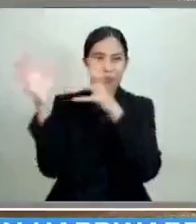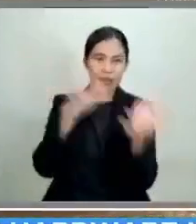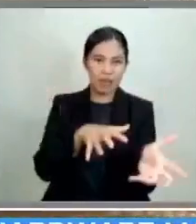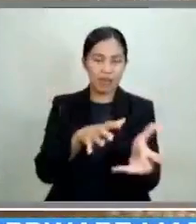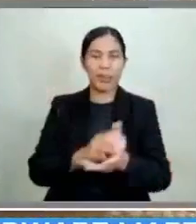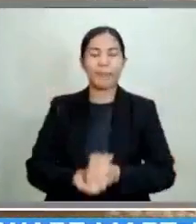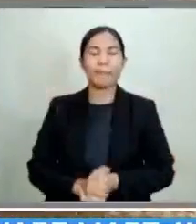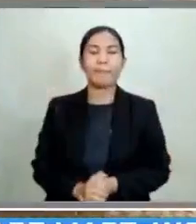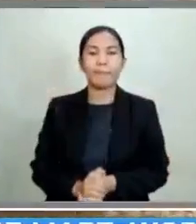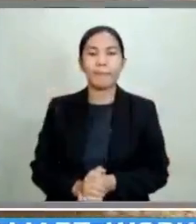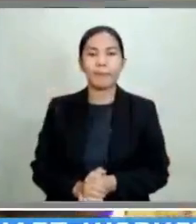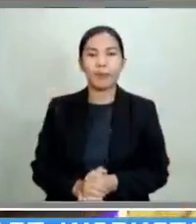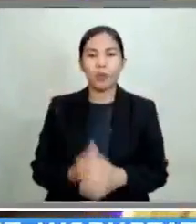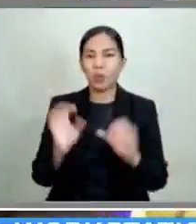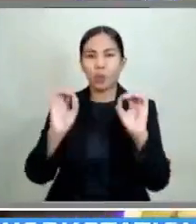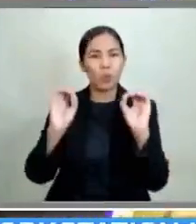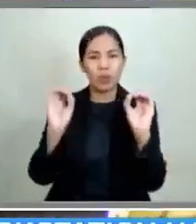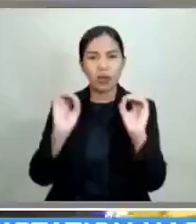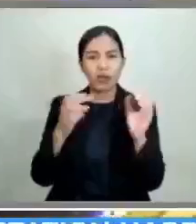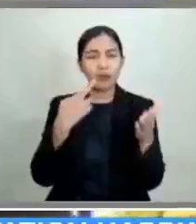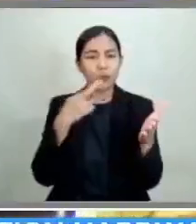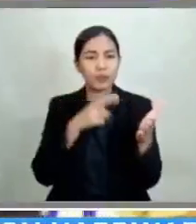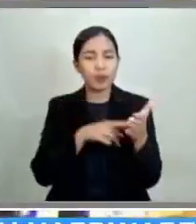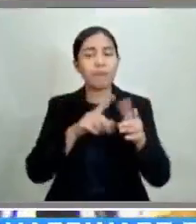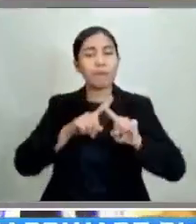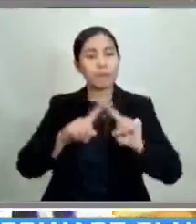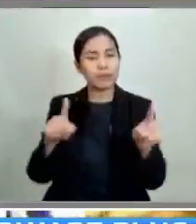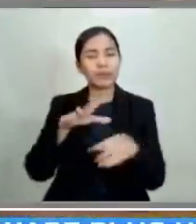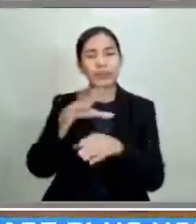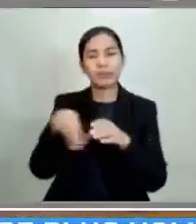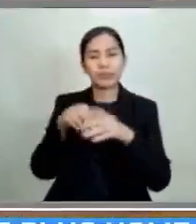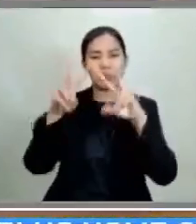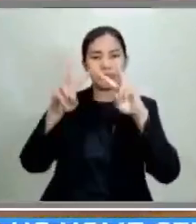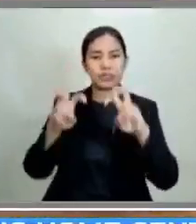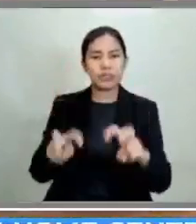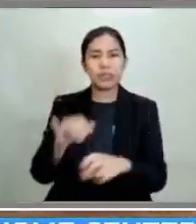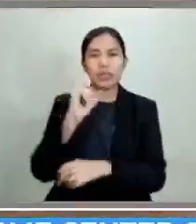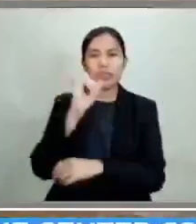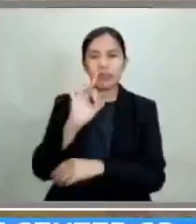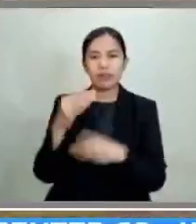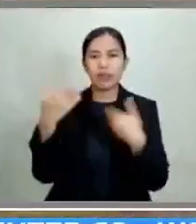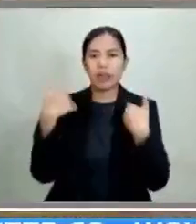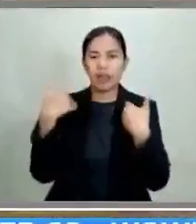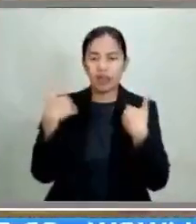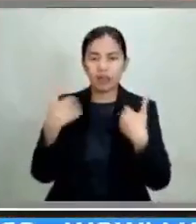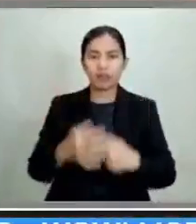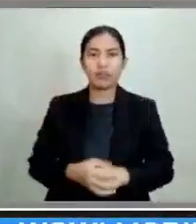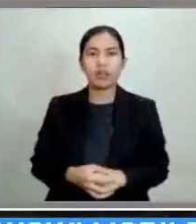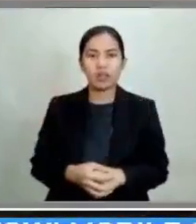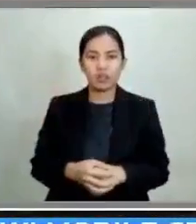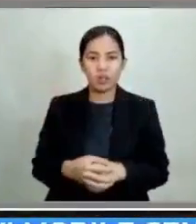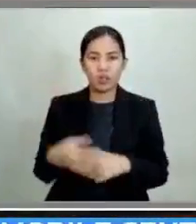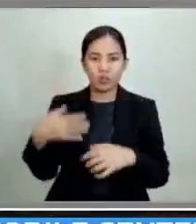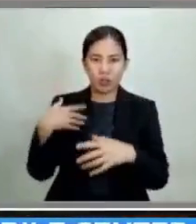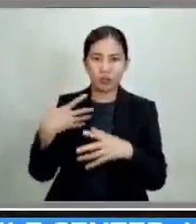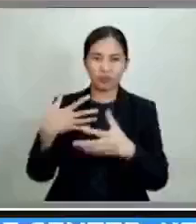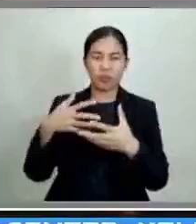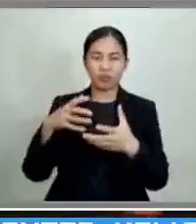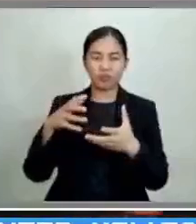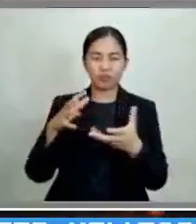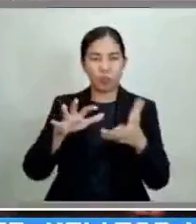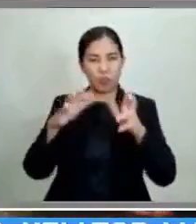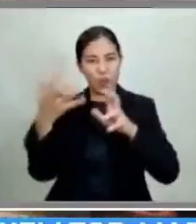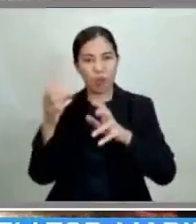walang report, kasama rin sa investigasyon kung may truck na sumabit sa mga kawad. Darlene Kai, nagbabalita para sa